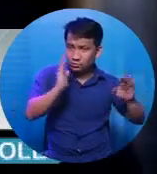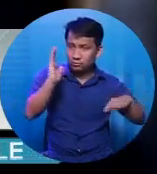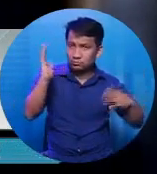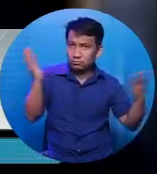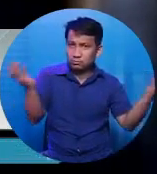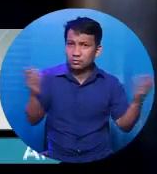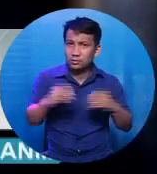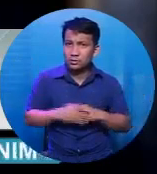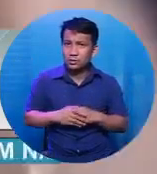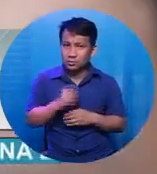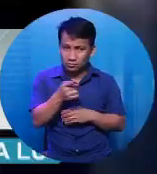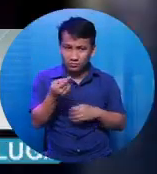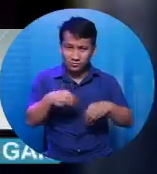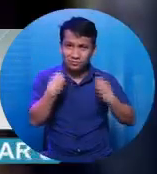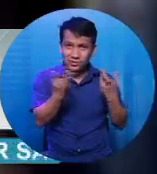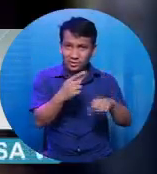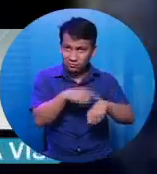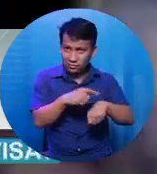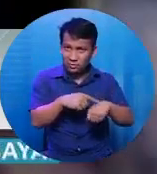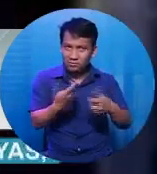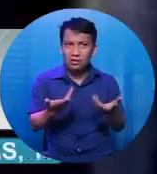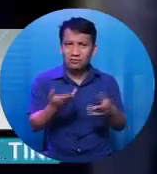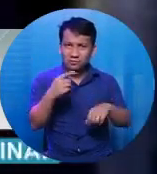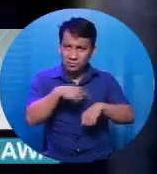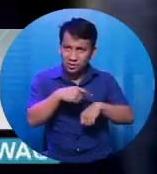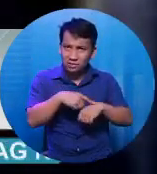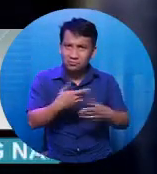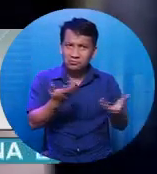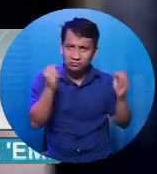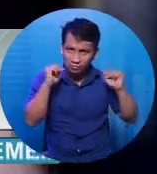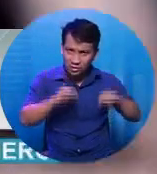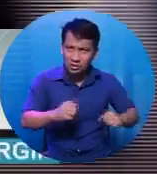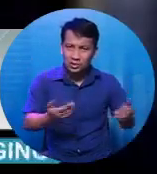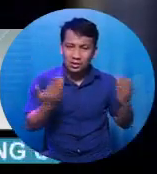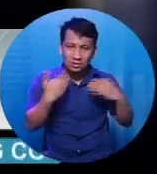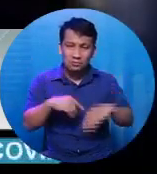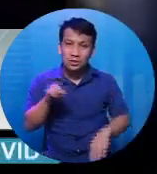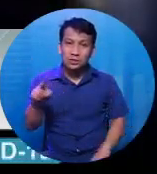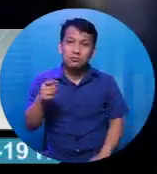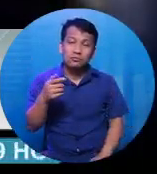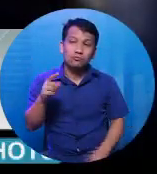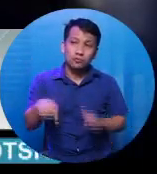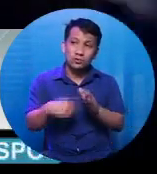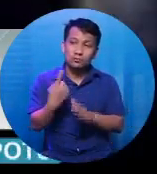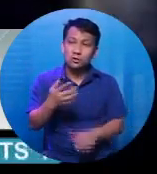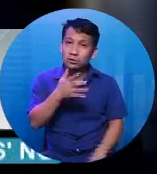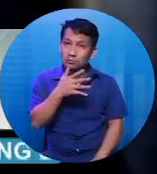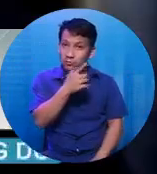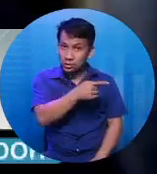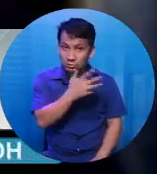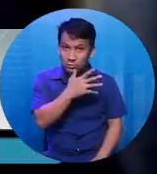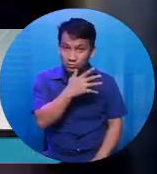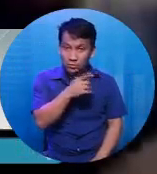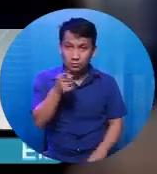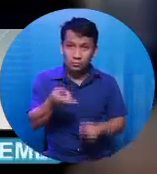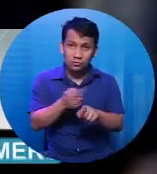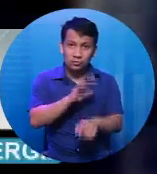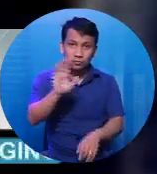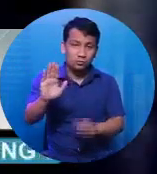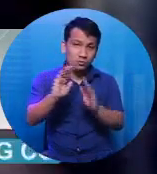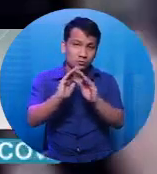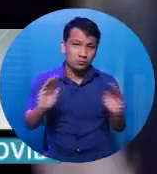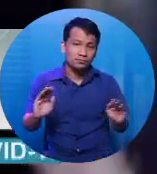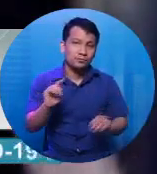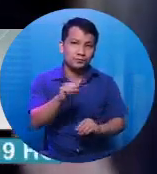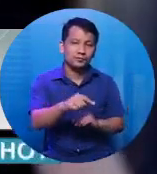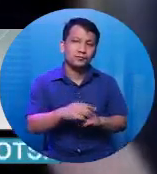din yung nilawa mo. Then one time sinabi sa akin ng stepmom mo, galing ay dyan sa bahay nyo, sa bahay